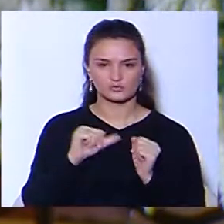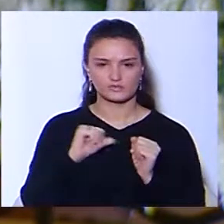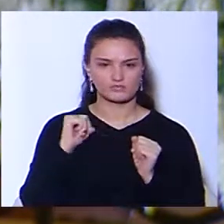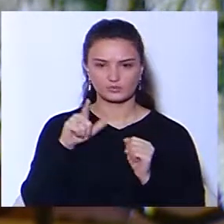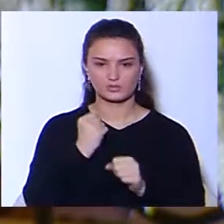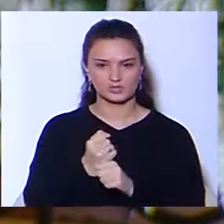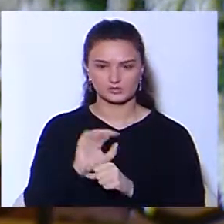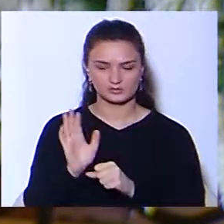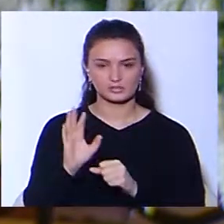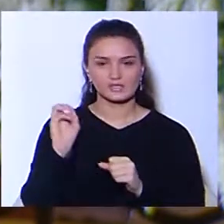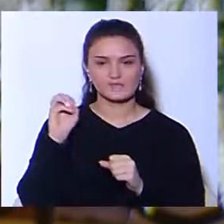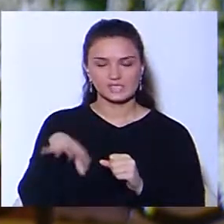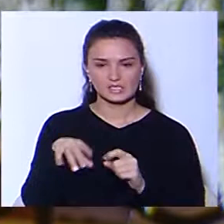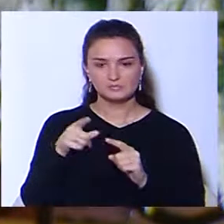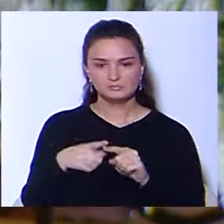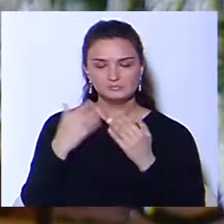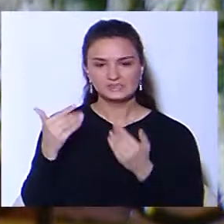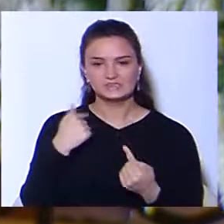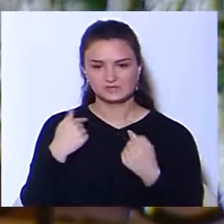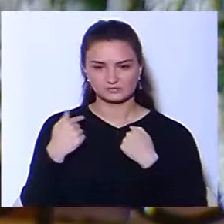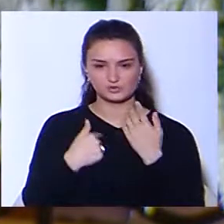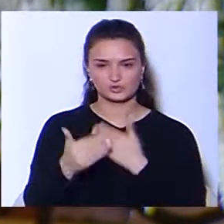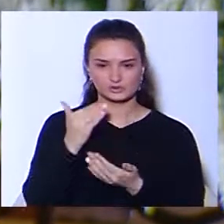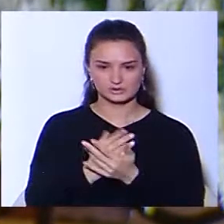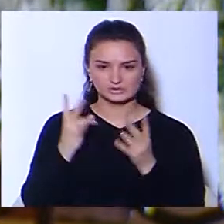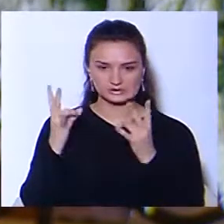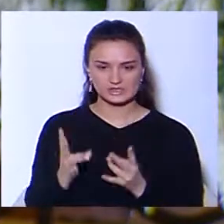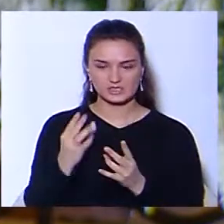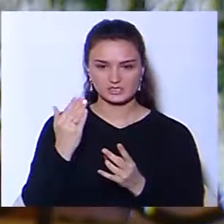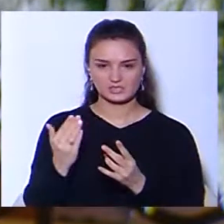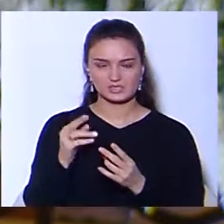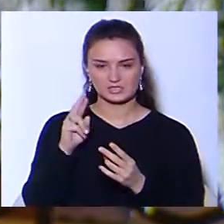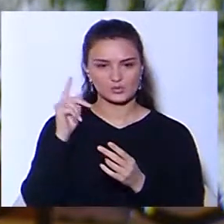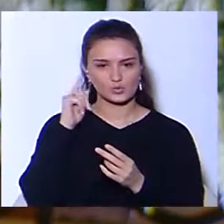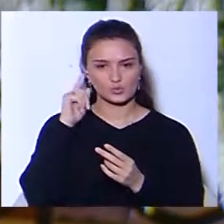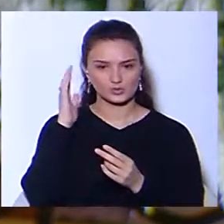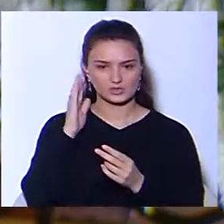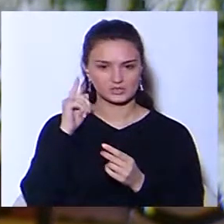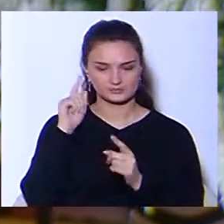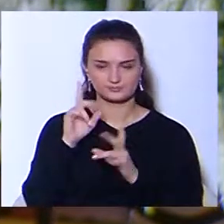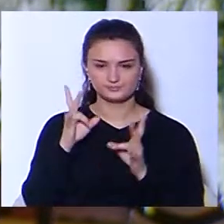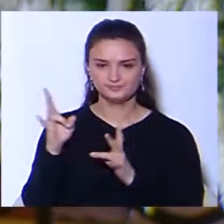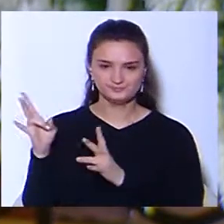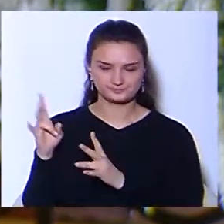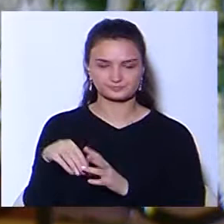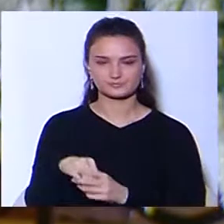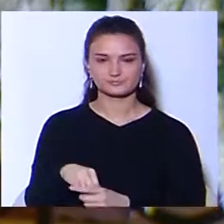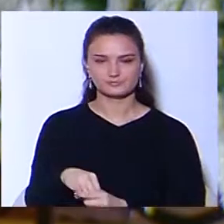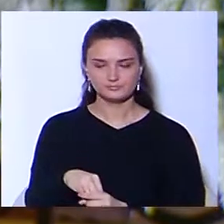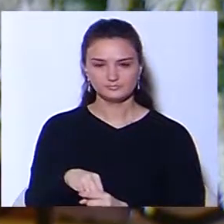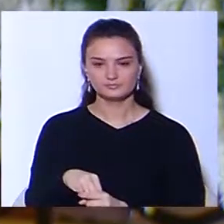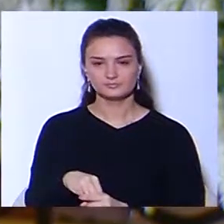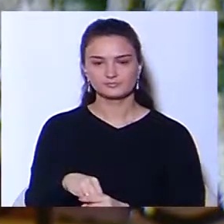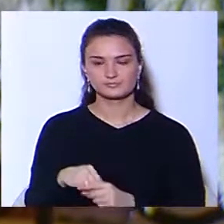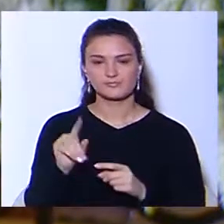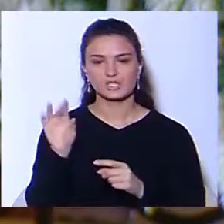გაკეთებას, ვიდრე მისი წვალების შედეგად დაზიანდეს დაფისაპკი ან ყურის სხვა სხვა სიღრმეში